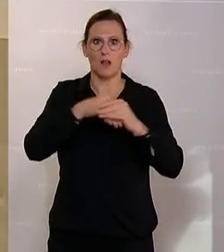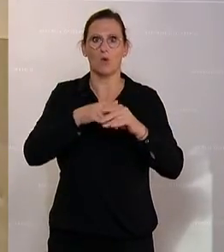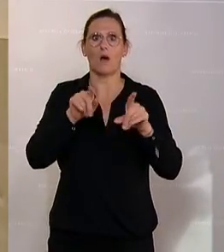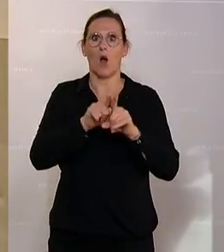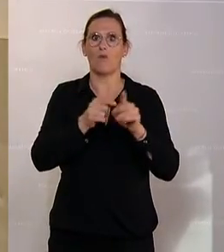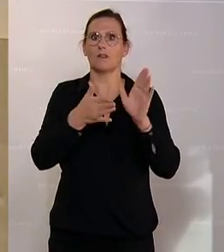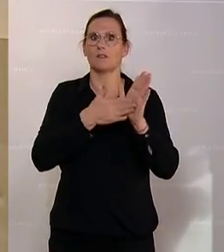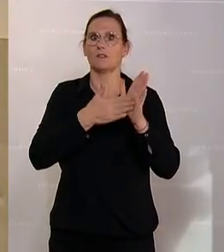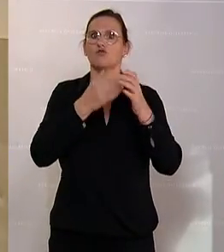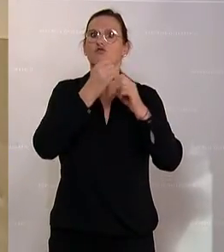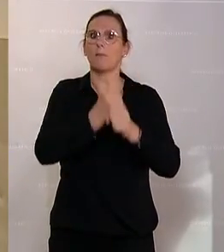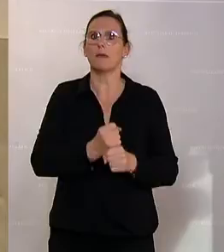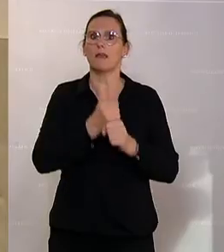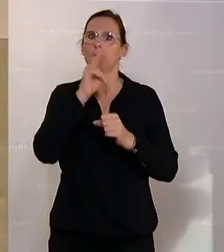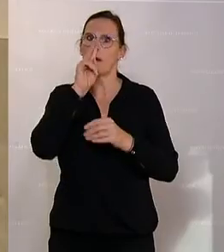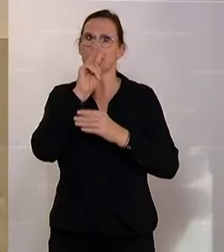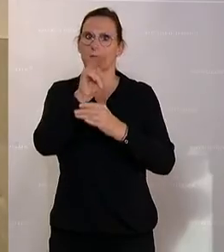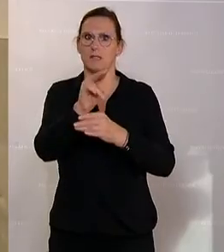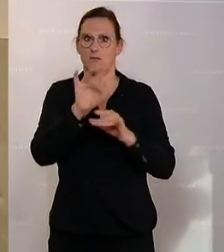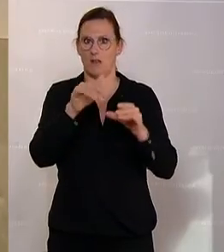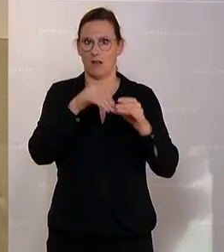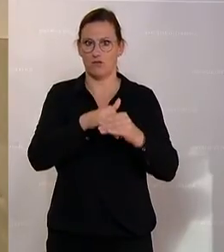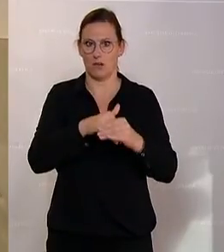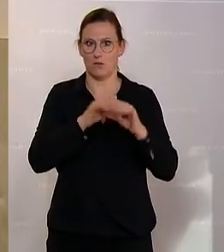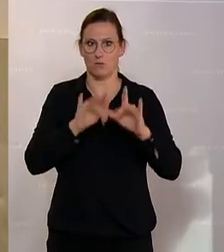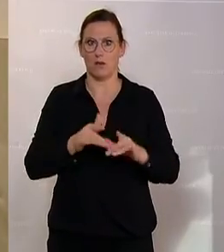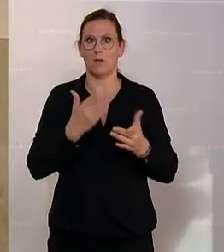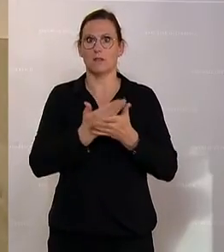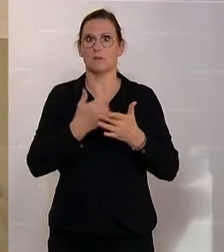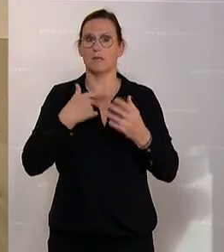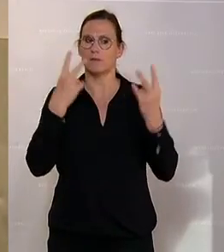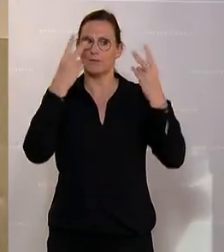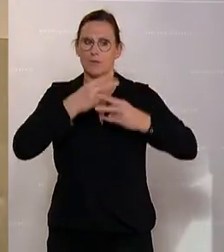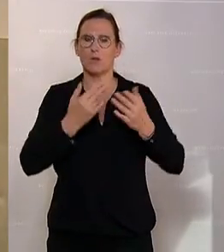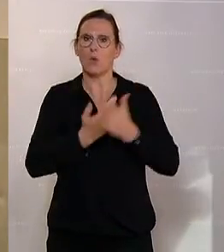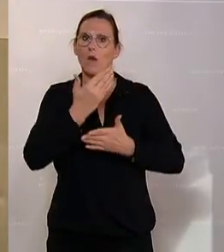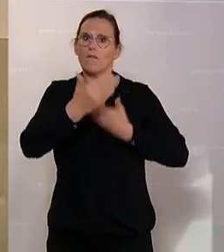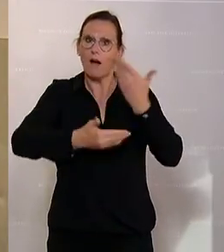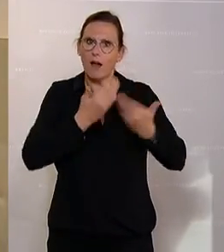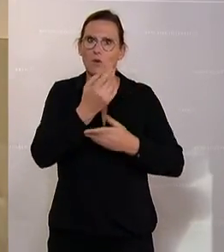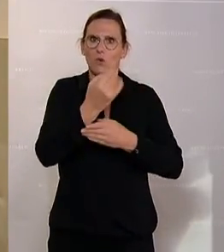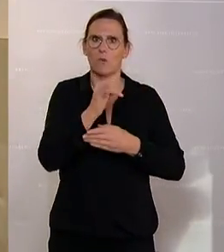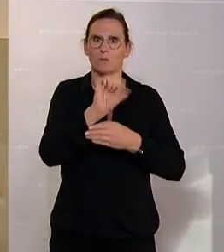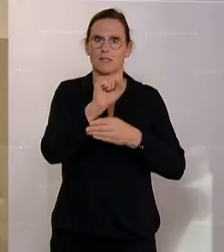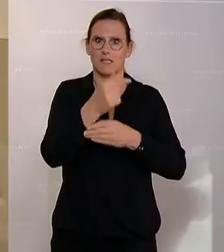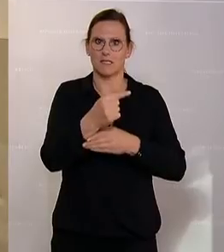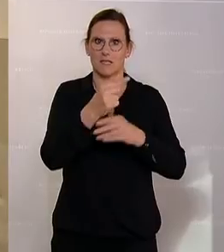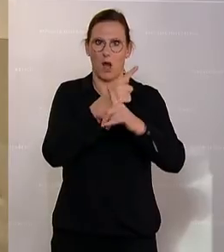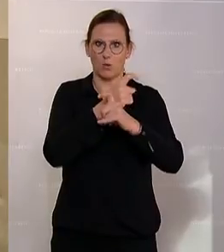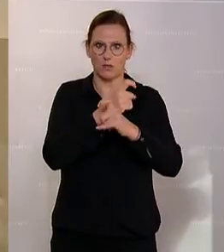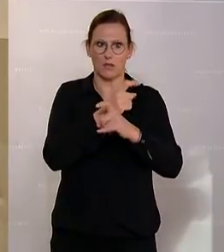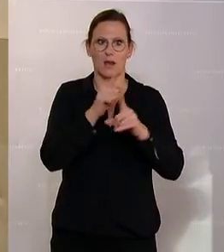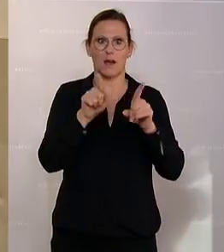stabile Perspektive haben. Daher habe ich eingewilligt, dass es Neuverhandlungen geben wird mit East Austria. Aber